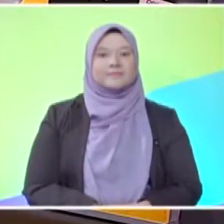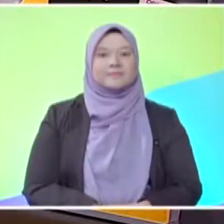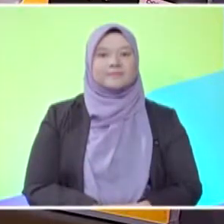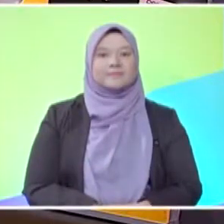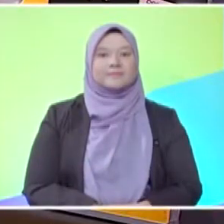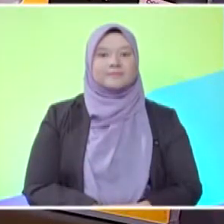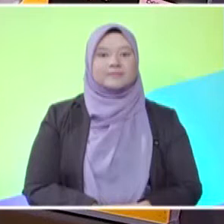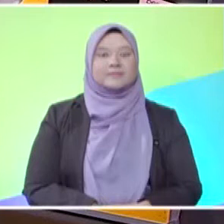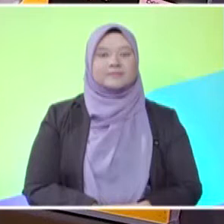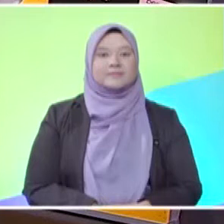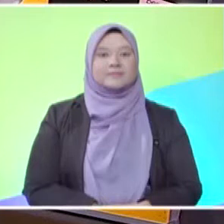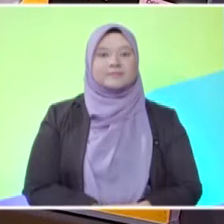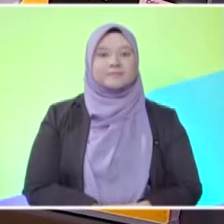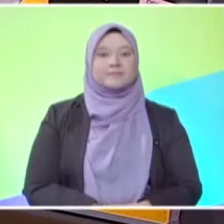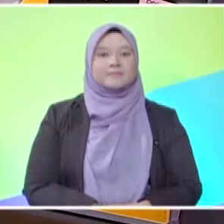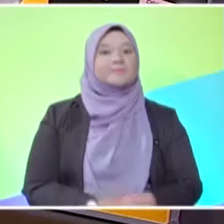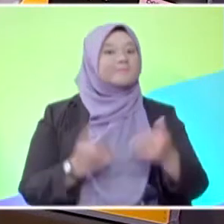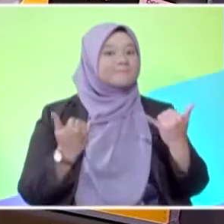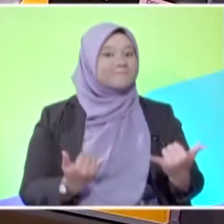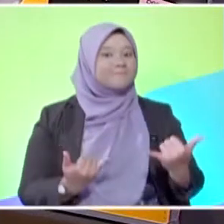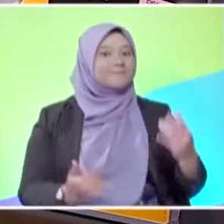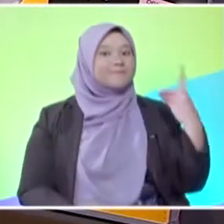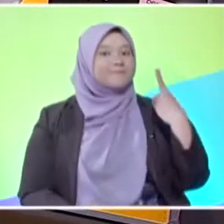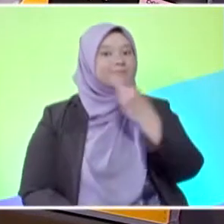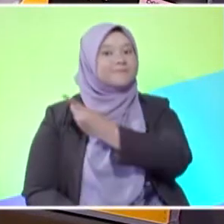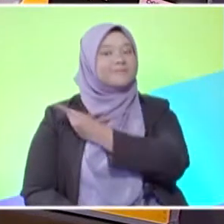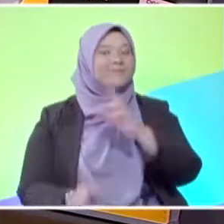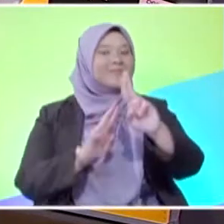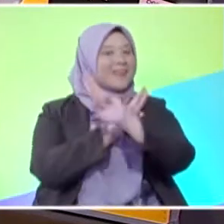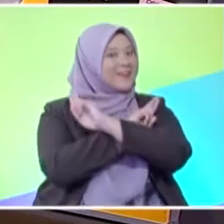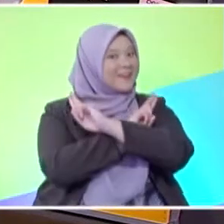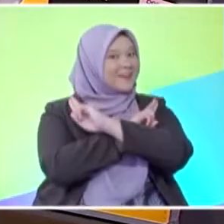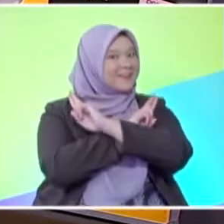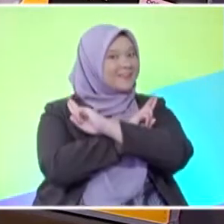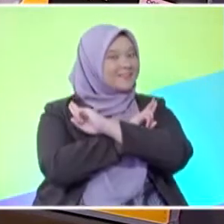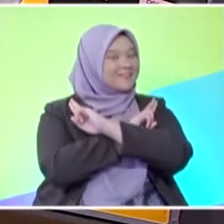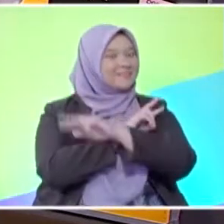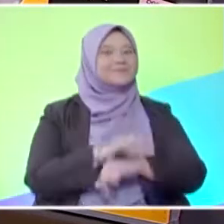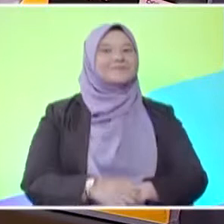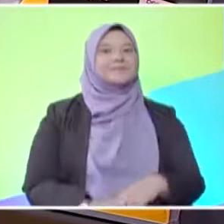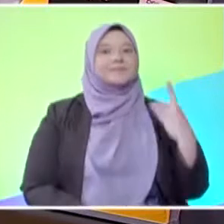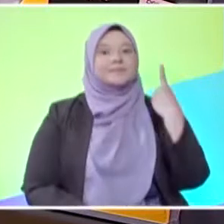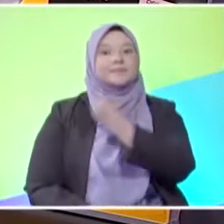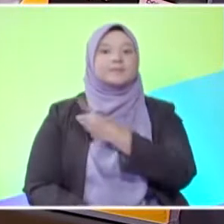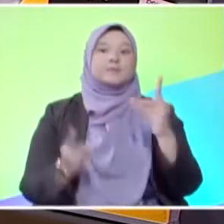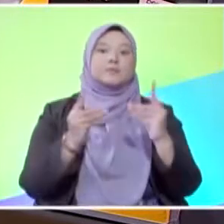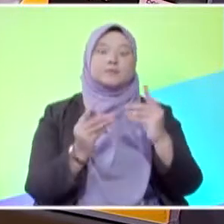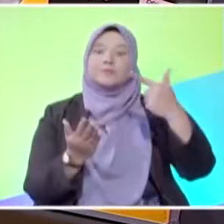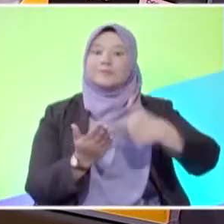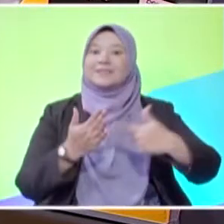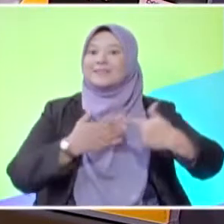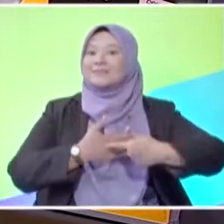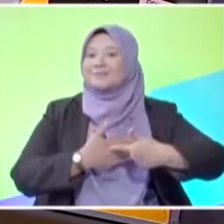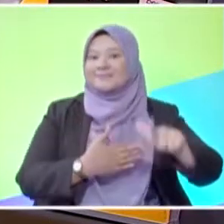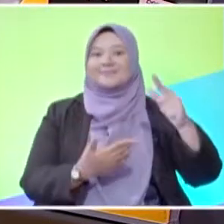bagi ruang dan peluang untuk membeli dekat rumah minum air ah ah ok dan kita akan bersama